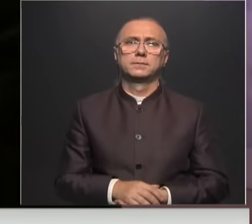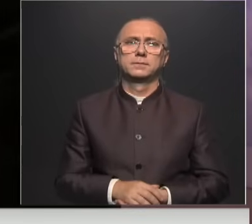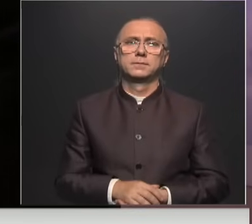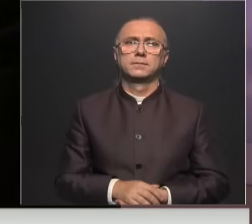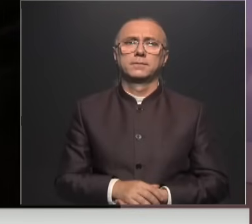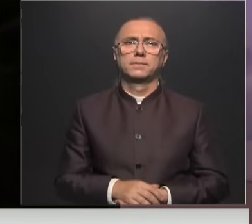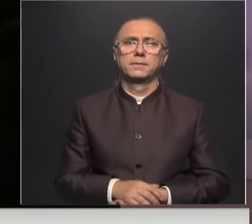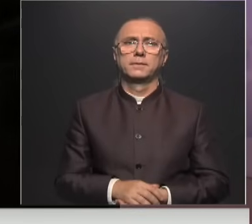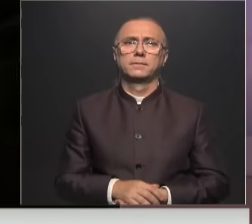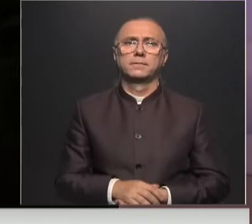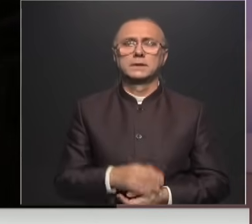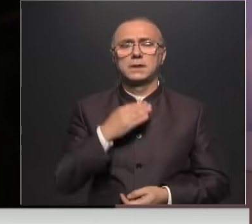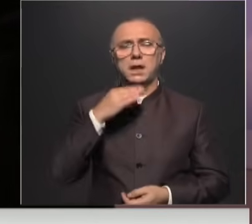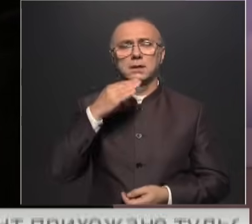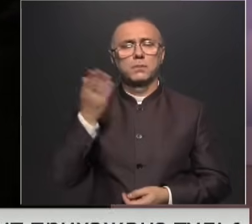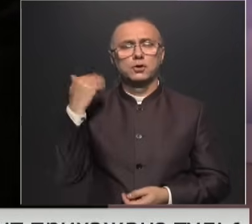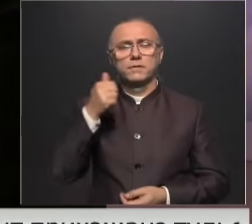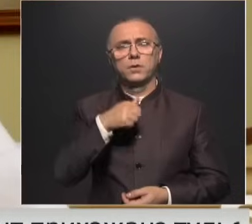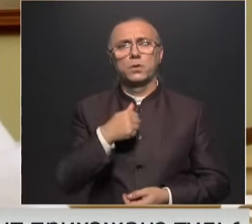есть с лета прошлого года